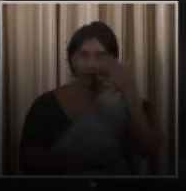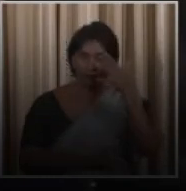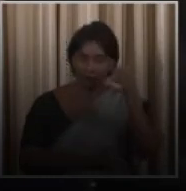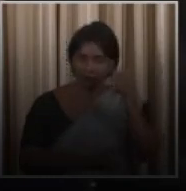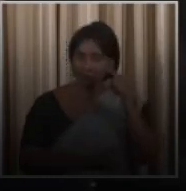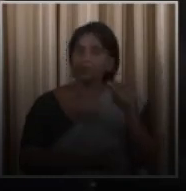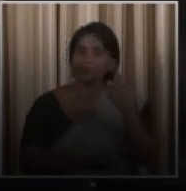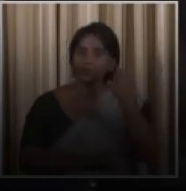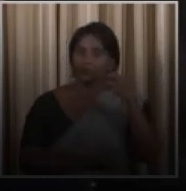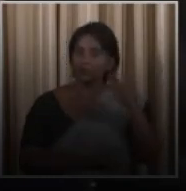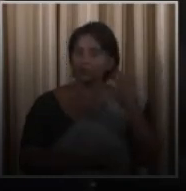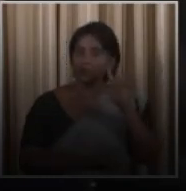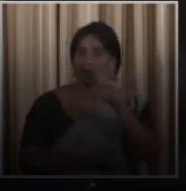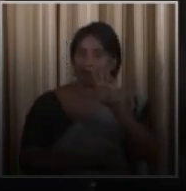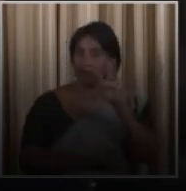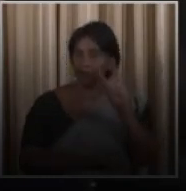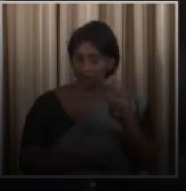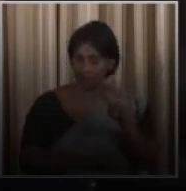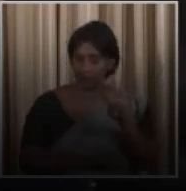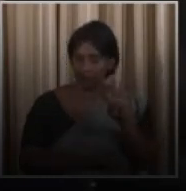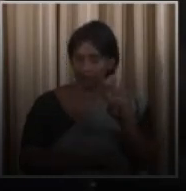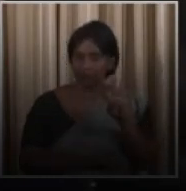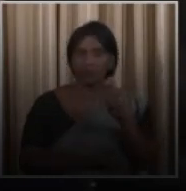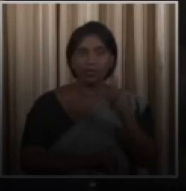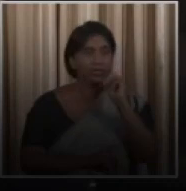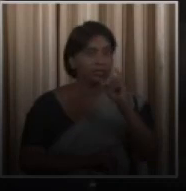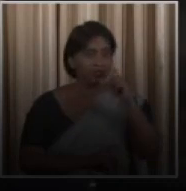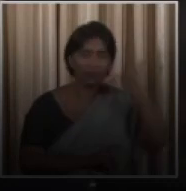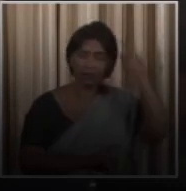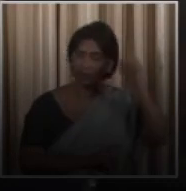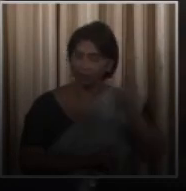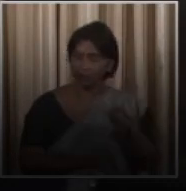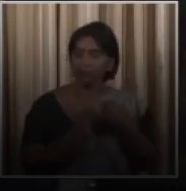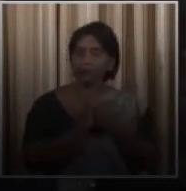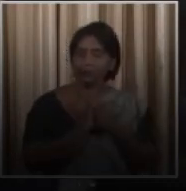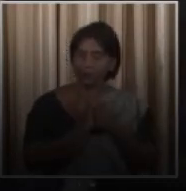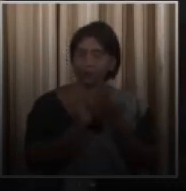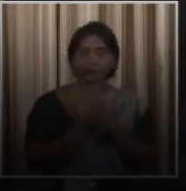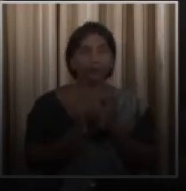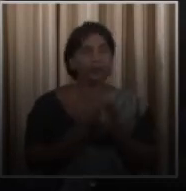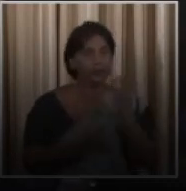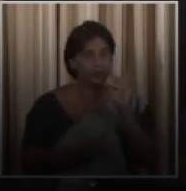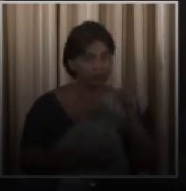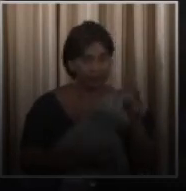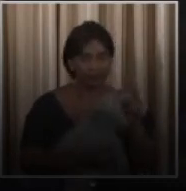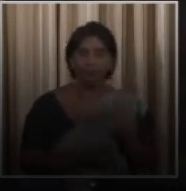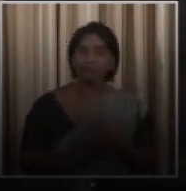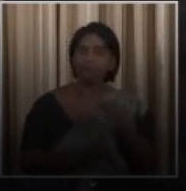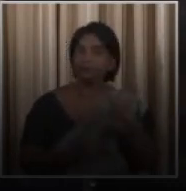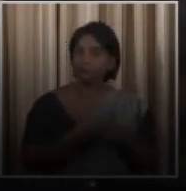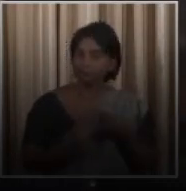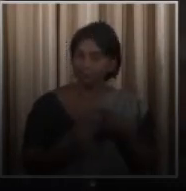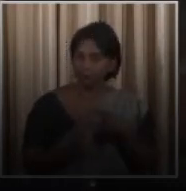ඇති 1994 චාන්ද්‍රිකා බණ්ඩාරනායක ගරු හිටපු ජනාධිපතිතුමිය මේ